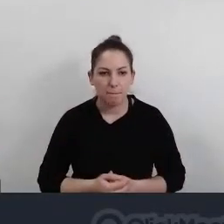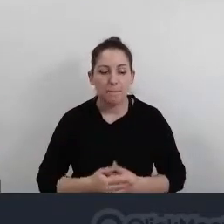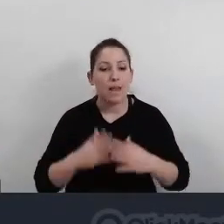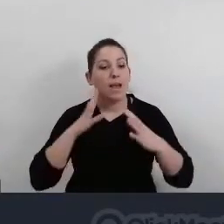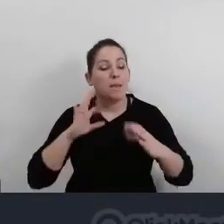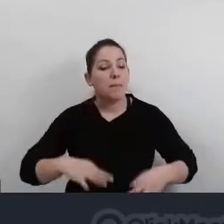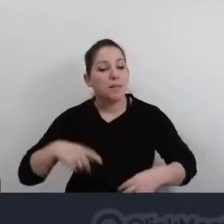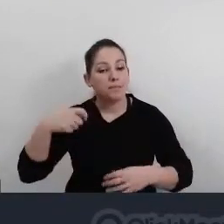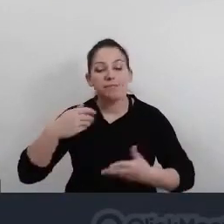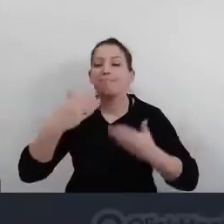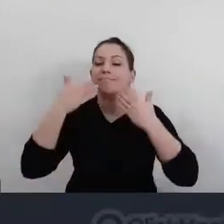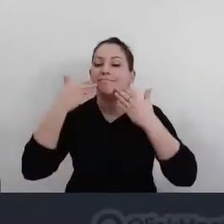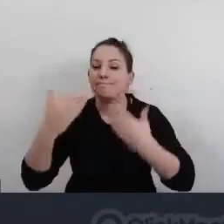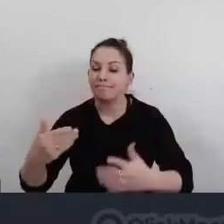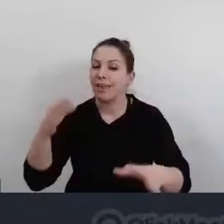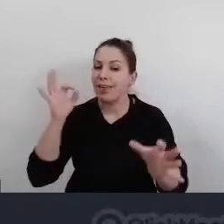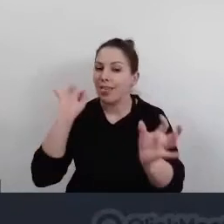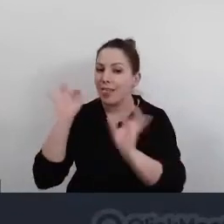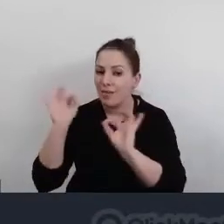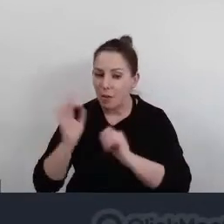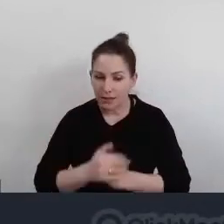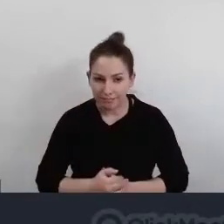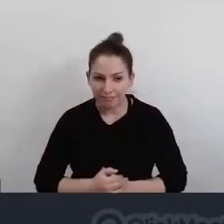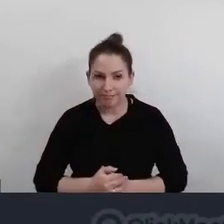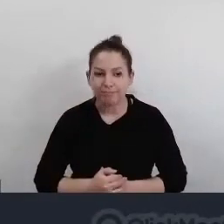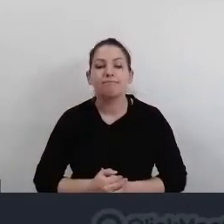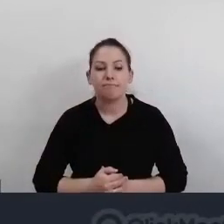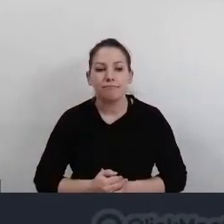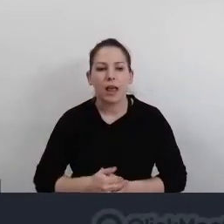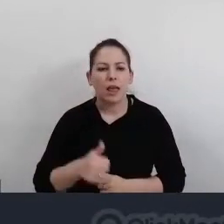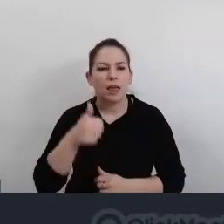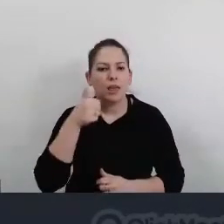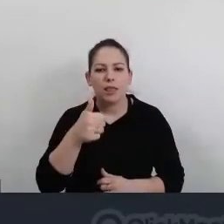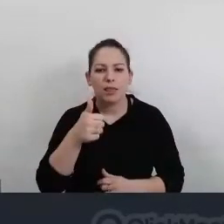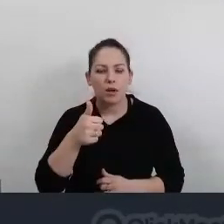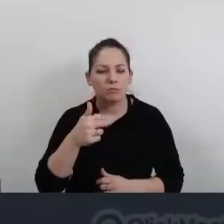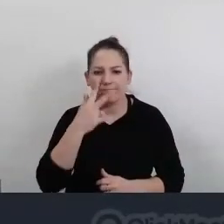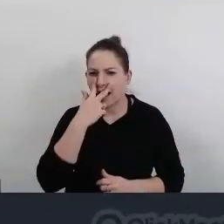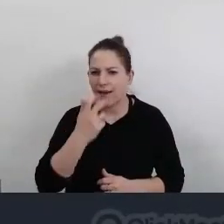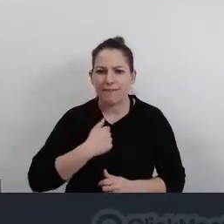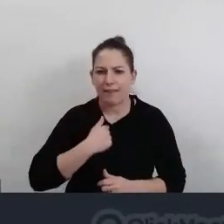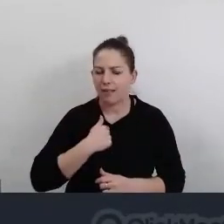Dziękuję bardzo za tą informację. Jedno przesłanie bardzo widoczne,